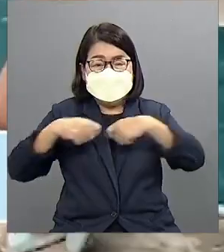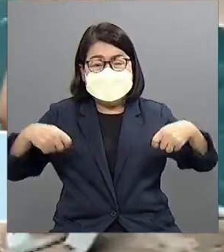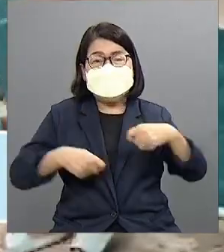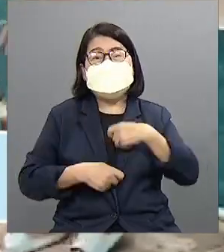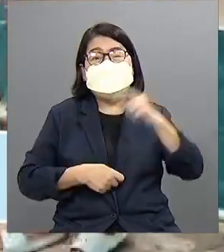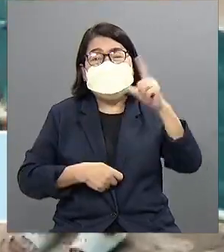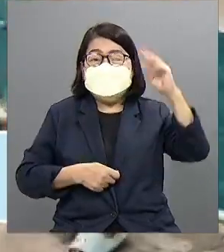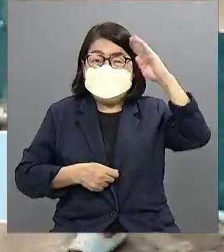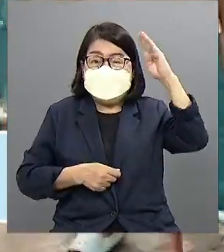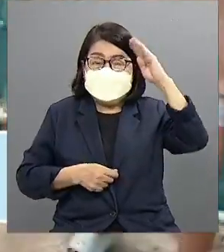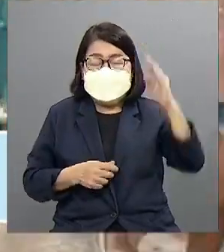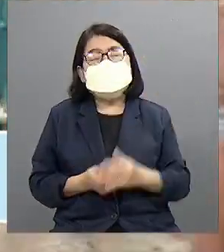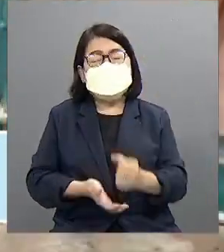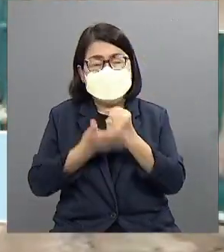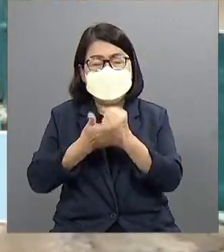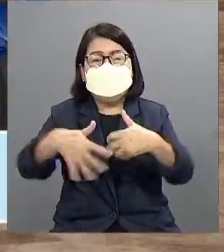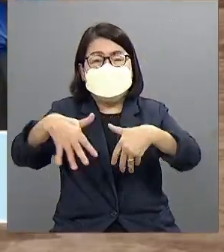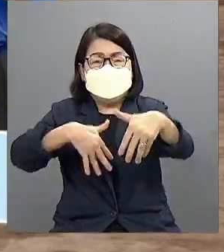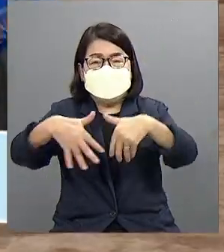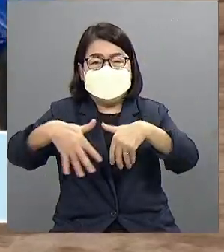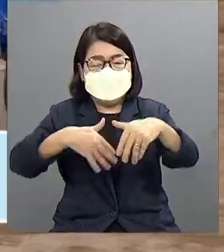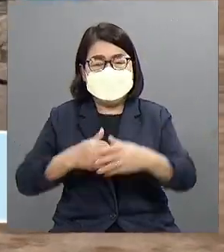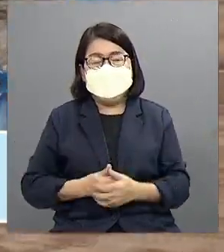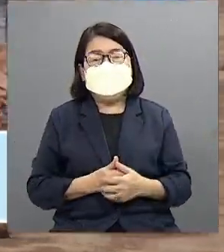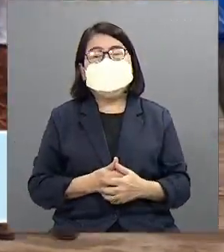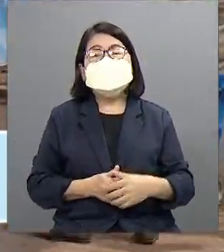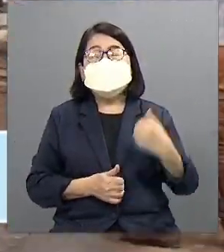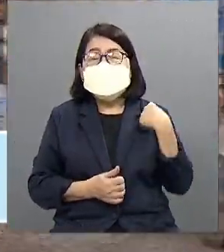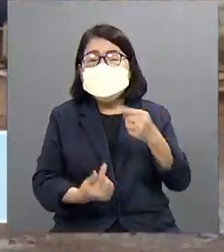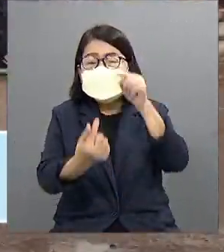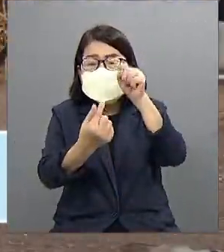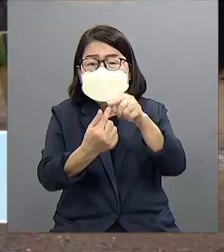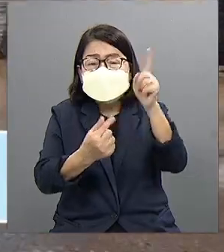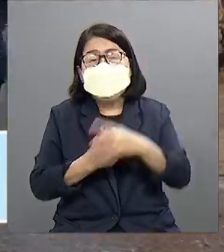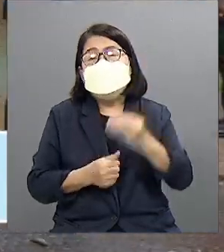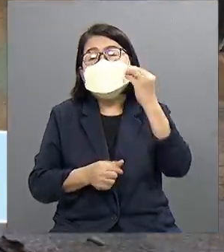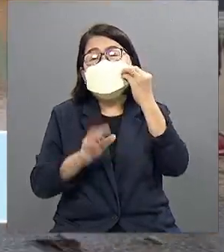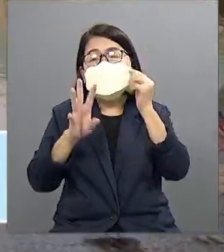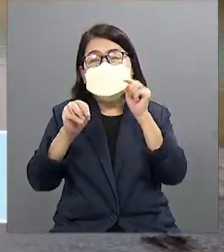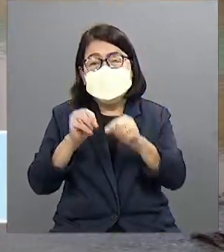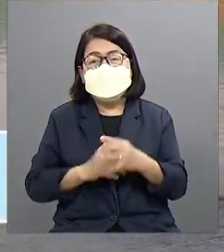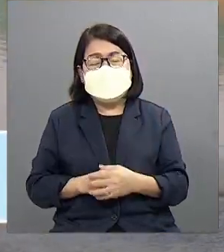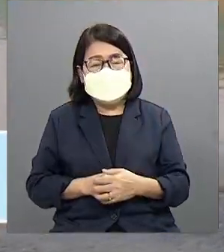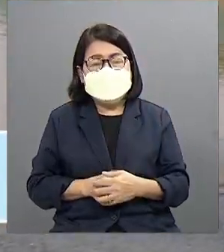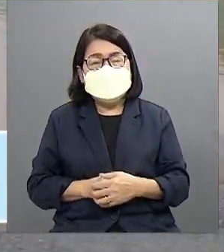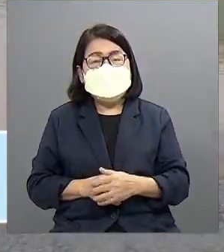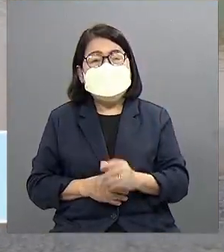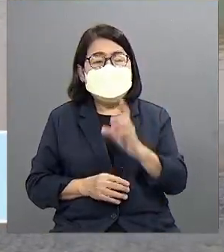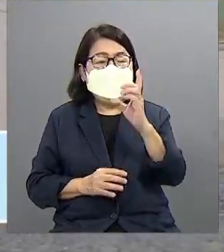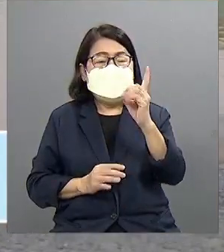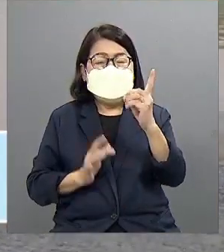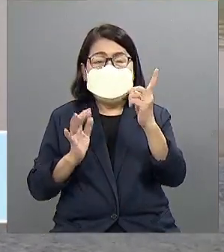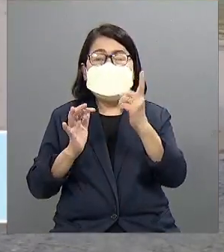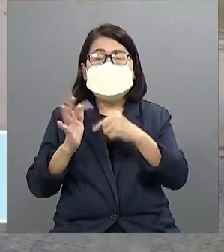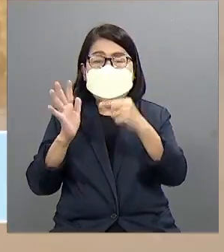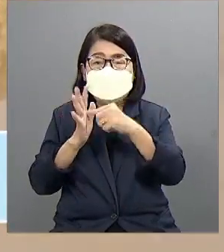ที่ช่วยชาวบ้านนะคะโดยเฉพาะที่บริเวณหมู่บ้านด่านเกวียนวิลเลจริมถนนราชสีมาโช